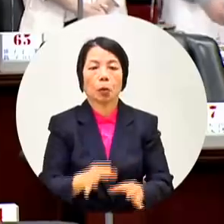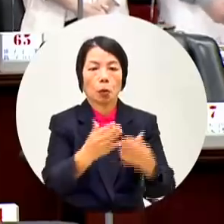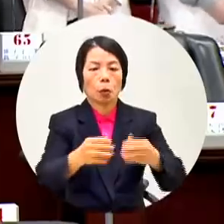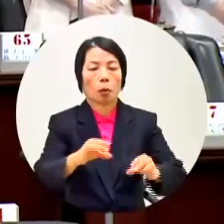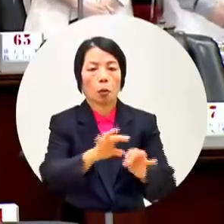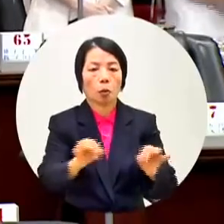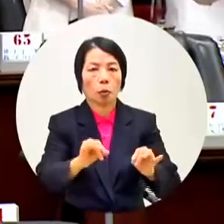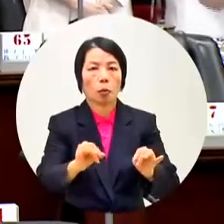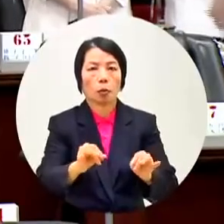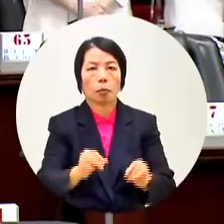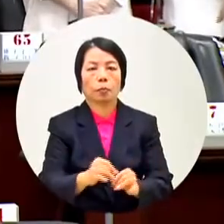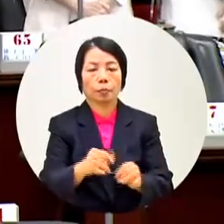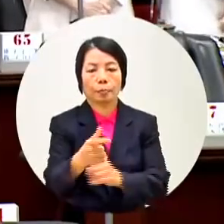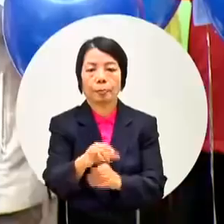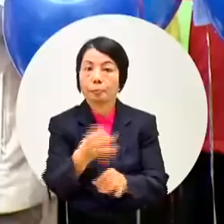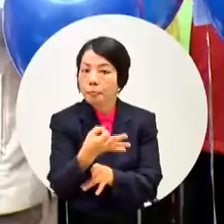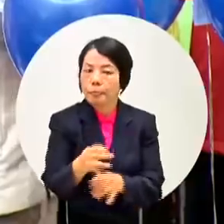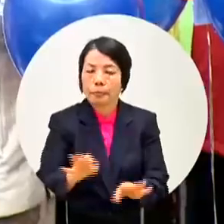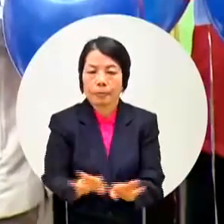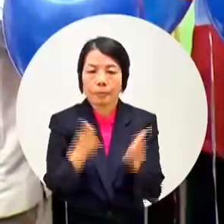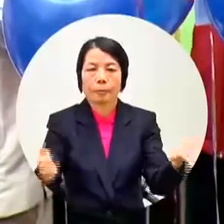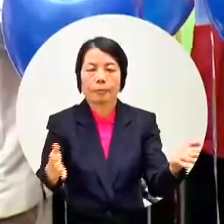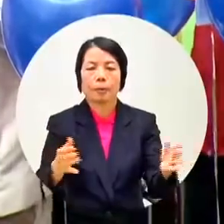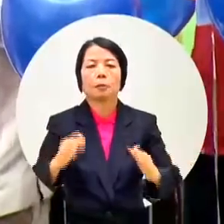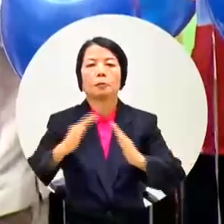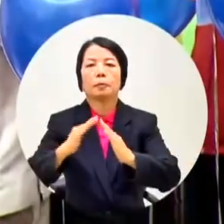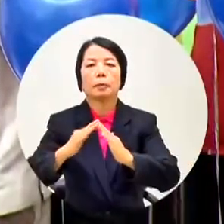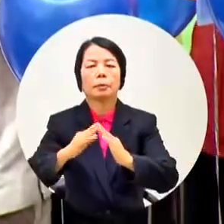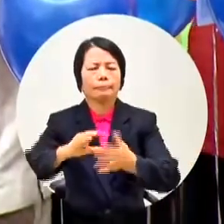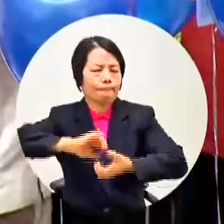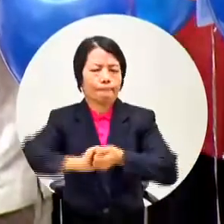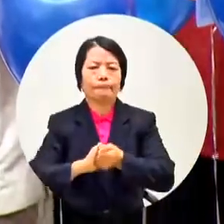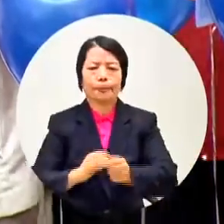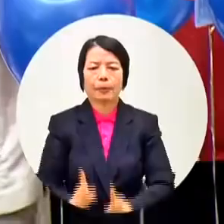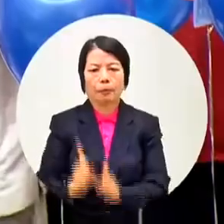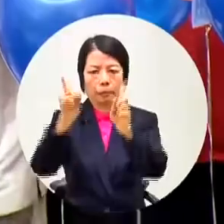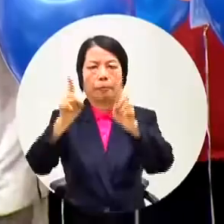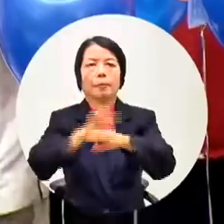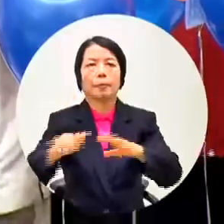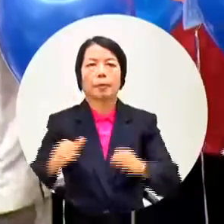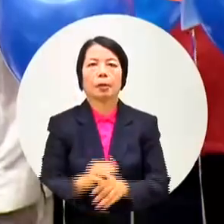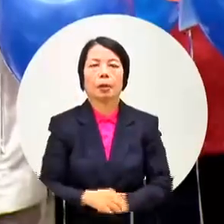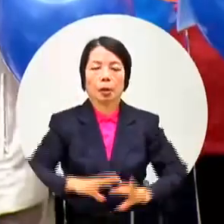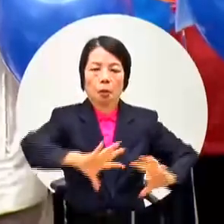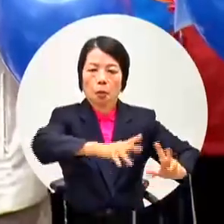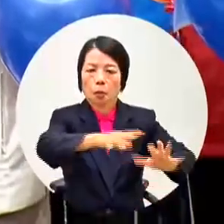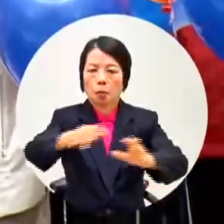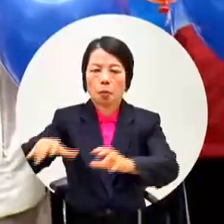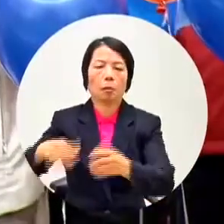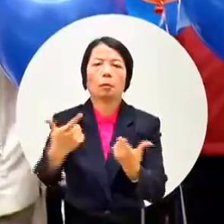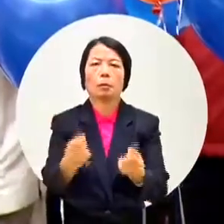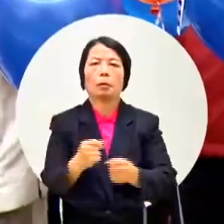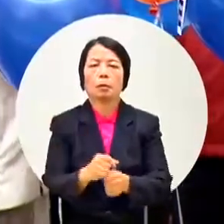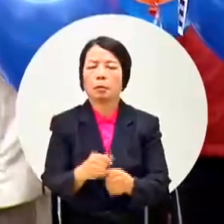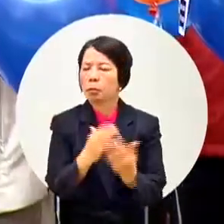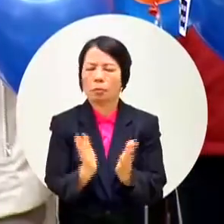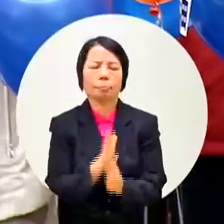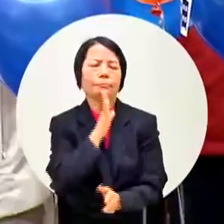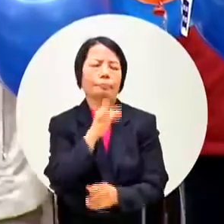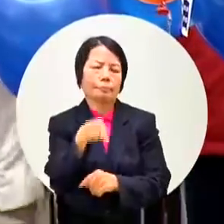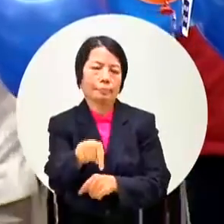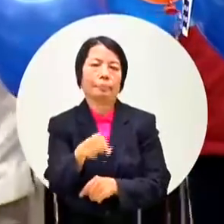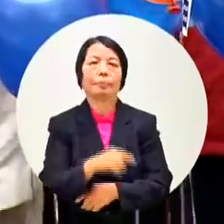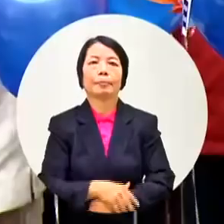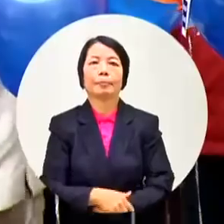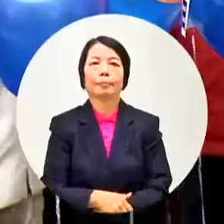就炒完了。所有包括很多的国家的城市都是这样。所以市长，你